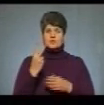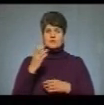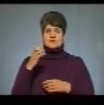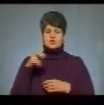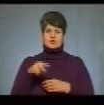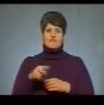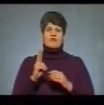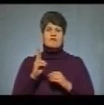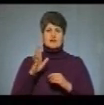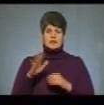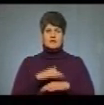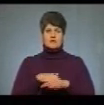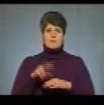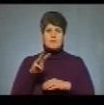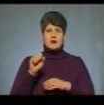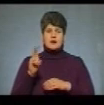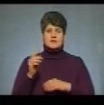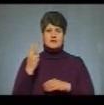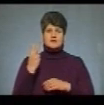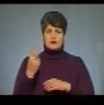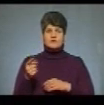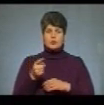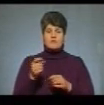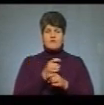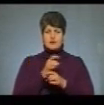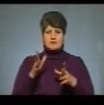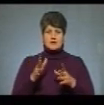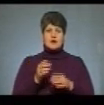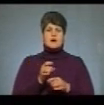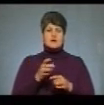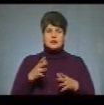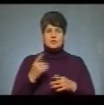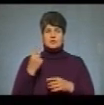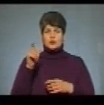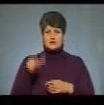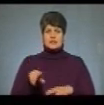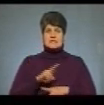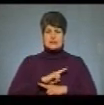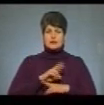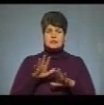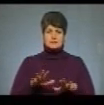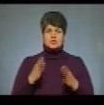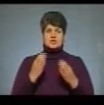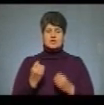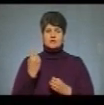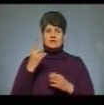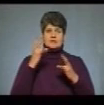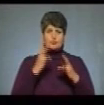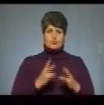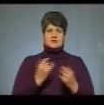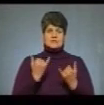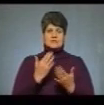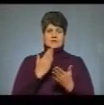у квартирі на вулиці Макаренка, 2 у Тернополі вибухнула граната. Одна людина загинула на місці. Ще один травмований зараз перебуває